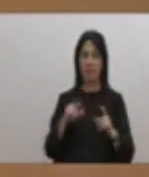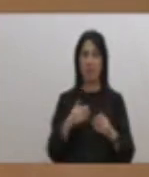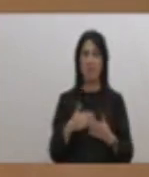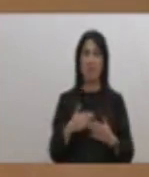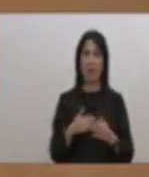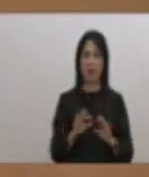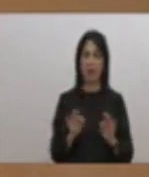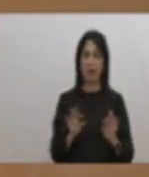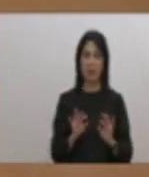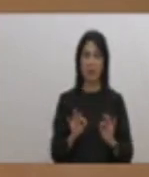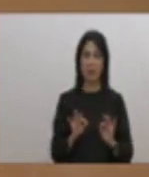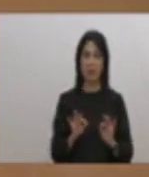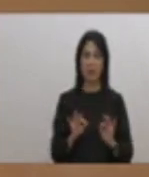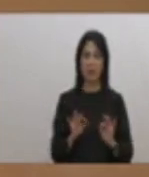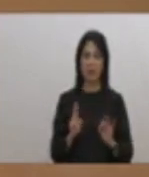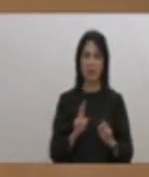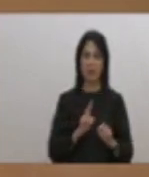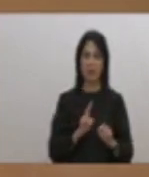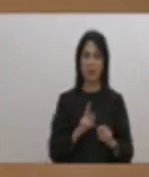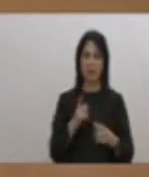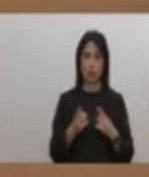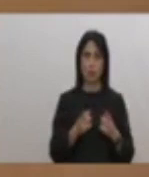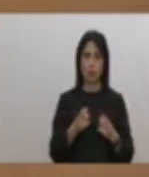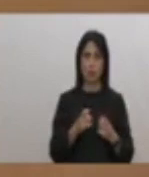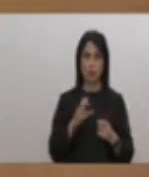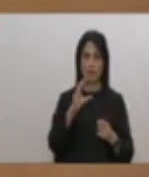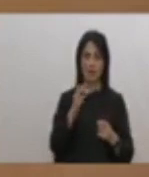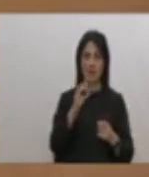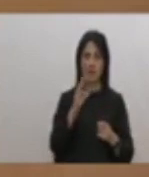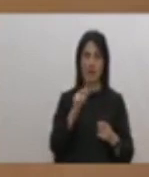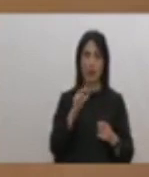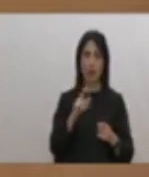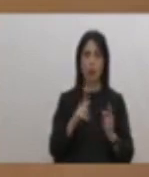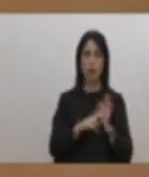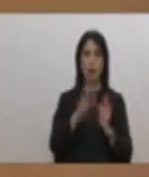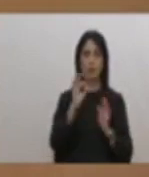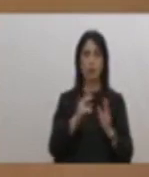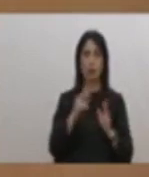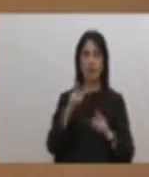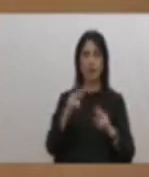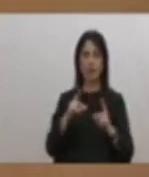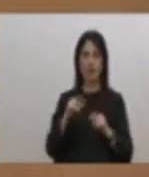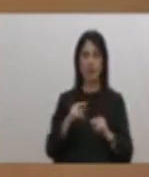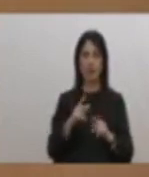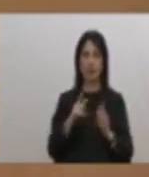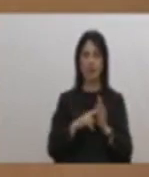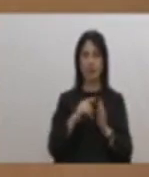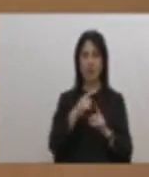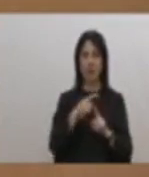მაგალითებს მოგიყვანთ უბრალოდ, თქვენ გიყვართ მონაცემები. სინგაპურს აქვს 7%-იანი ინფლაცია და